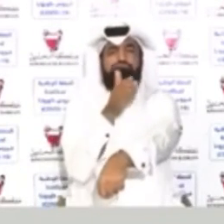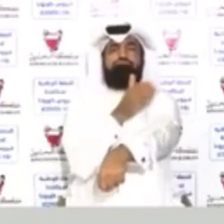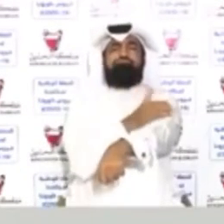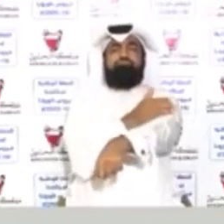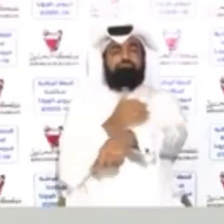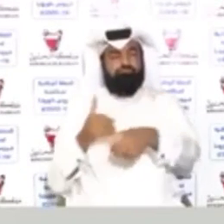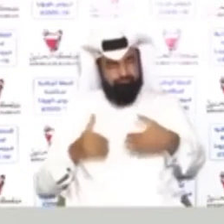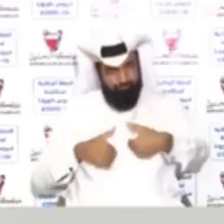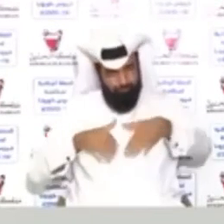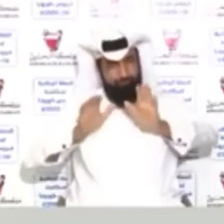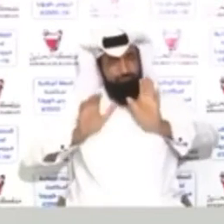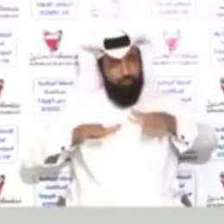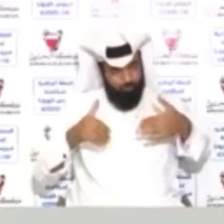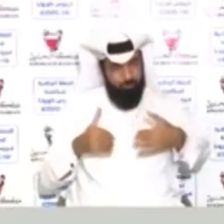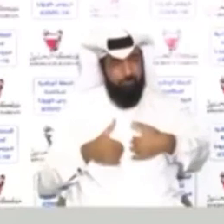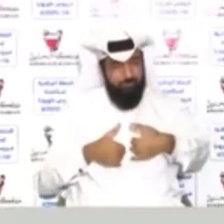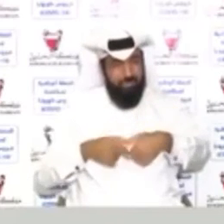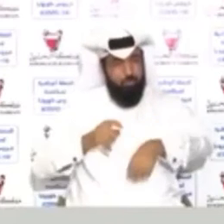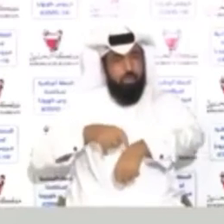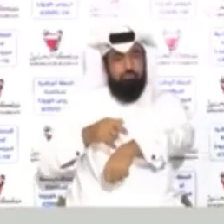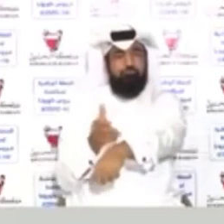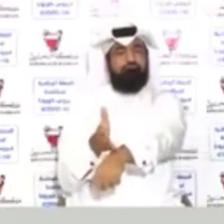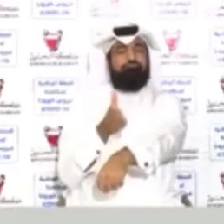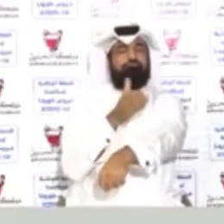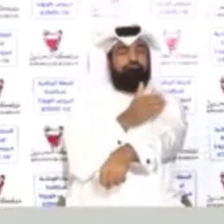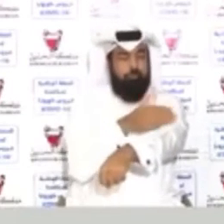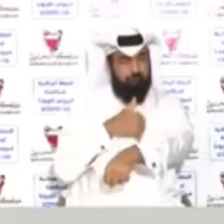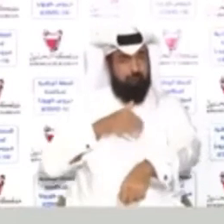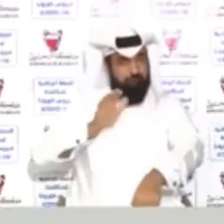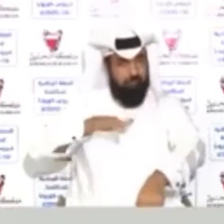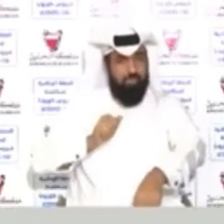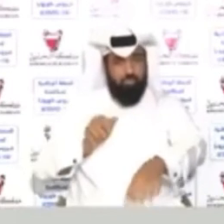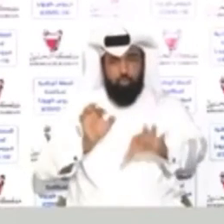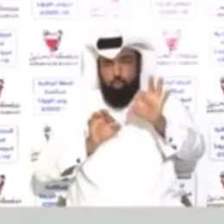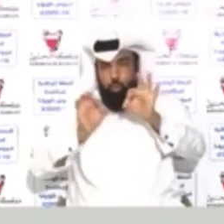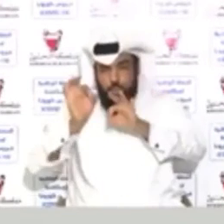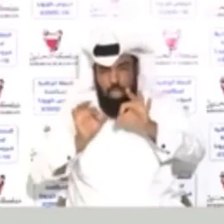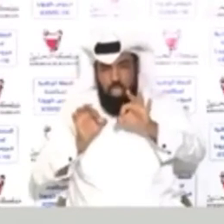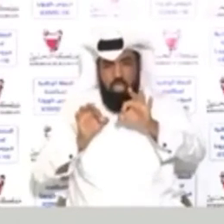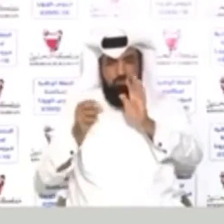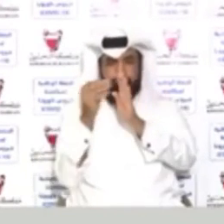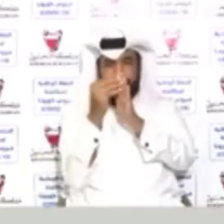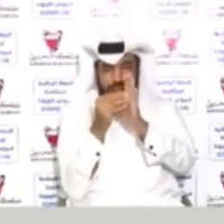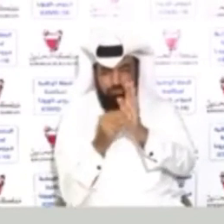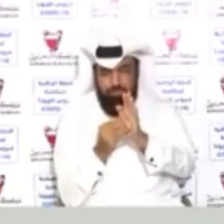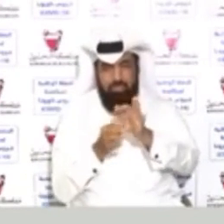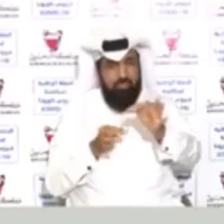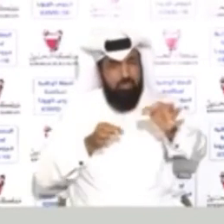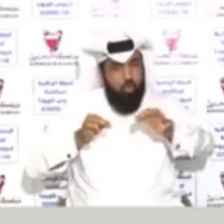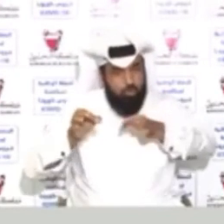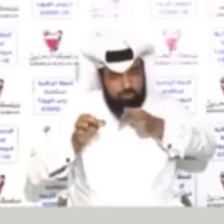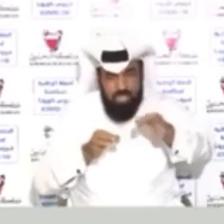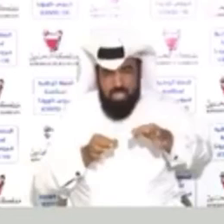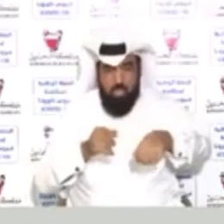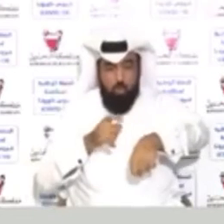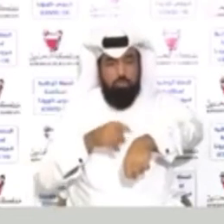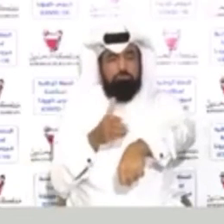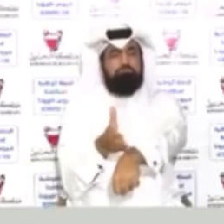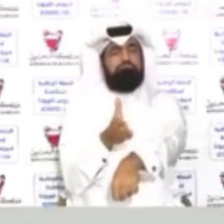الاستيعابية كانت مقدرة الحمد لله كبير، وعلى ذي الأساس احنا كل مرة يعني نستخدم على حسب الخطة